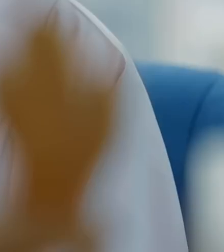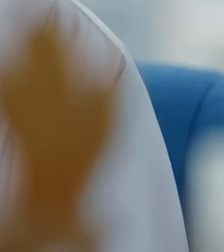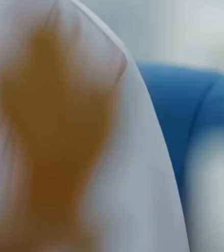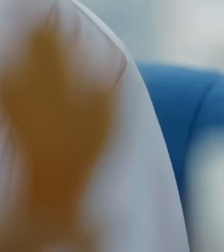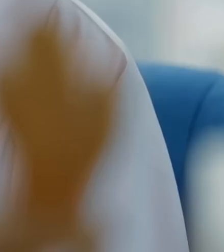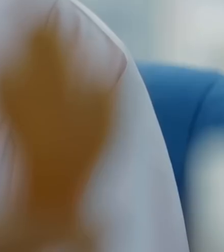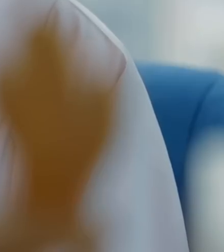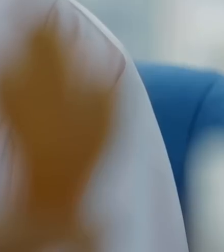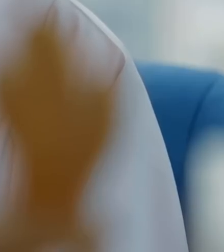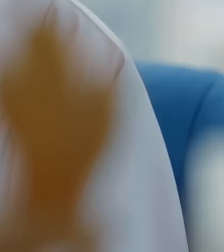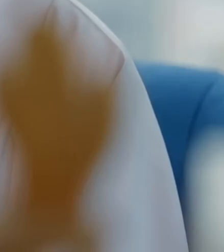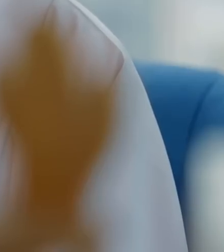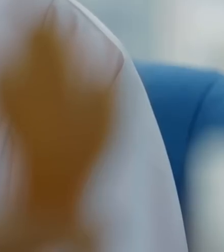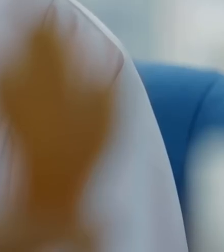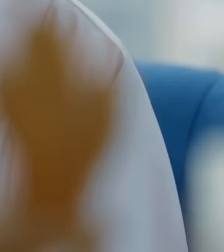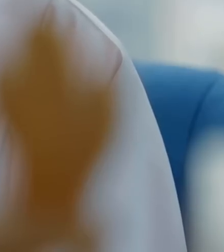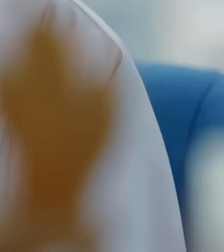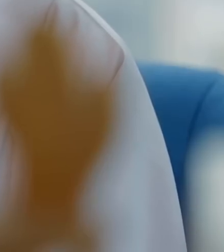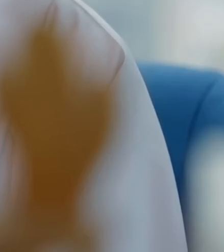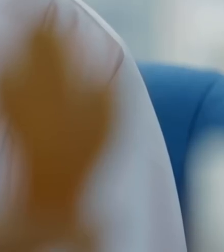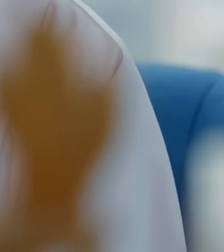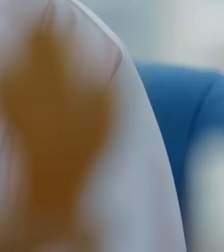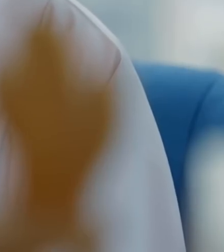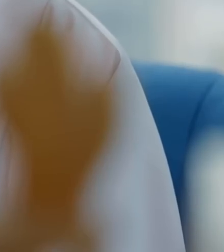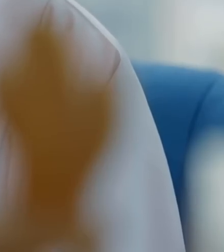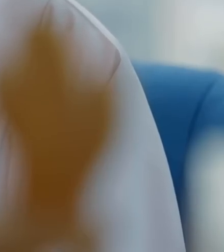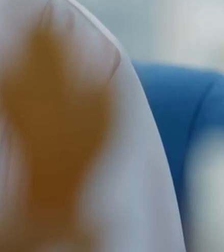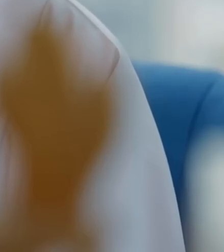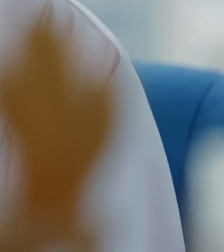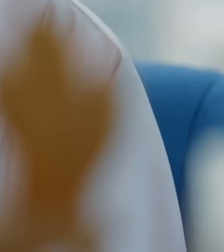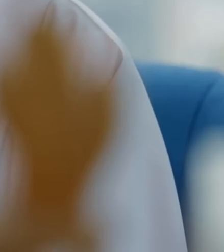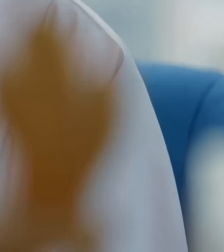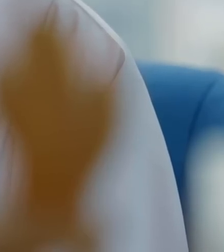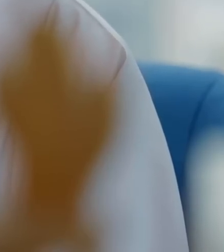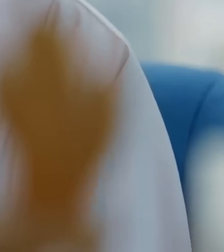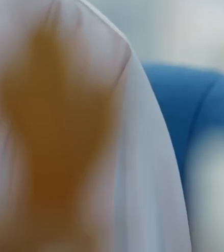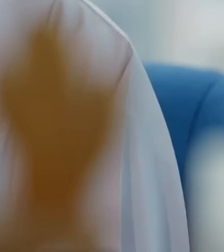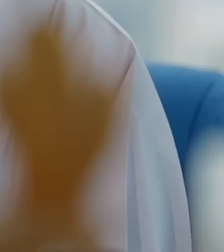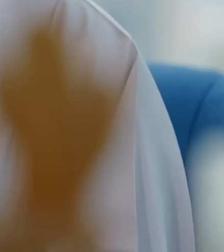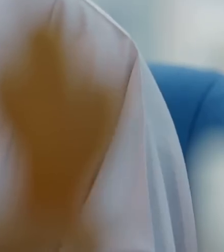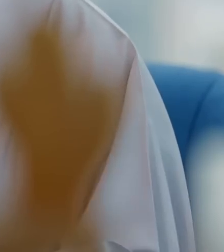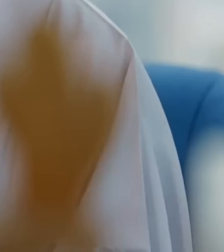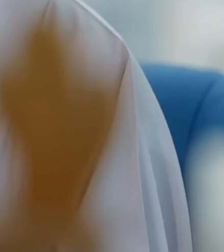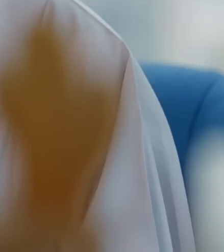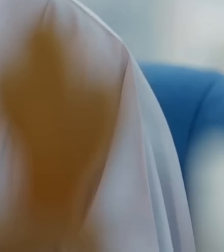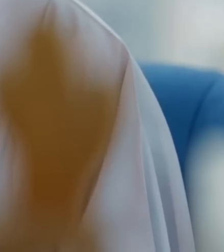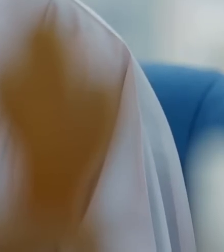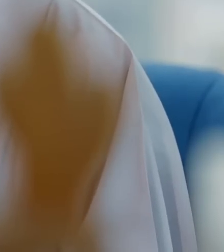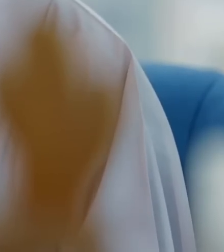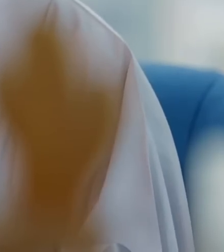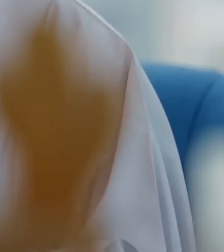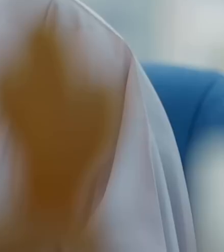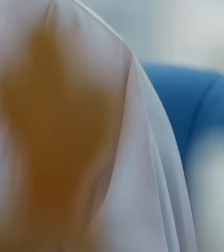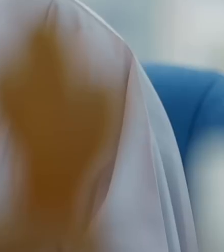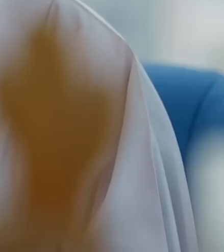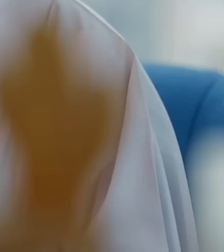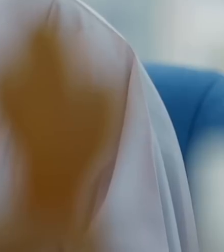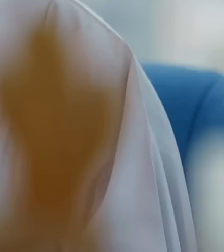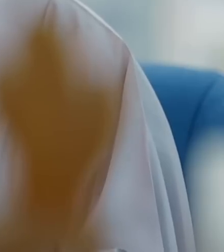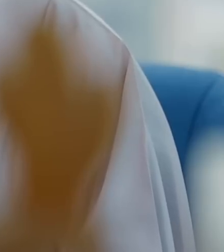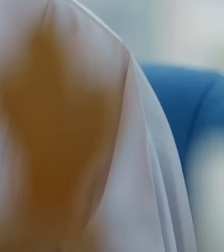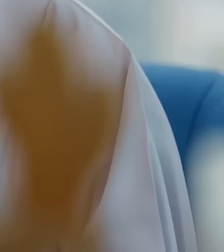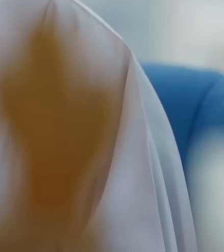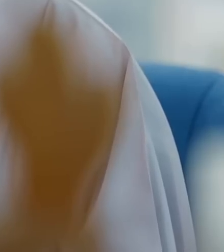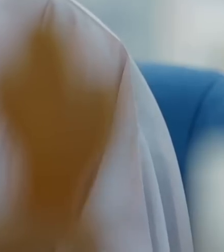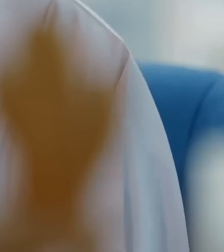결론은 닦아야 됩니다 풀어야 됩니다이 빚을 잘 풀고이